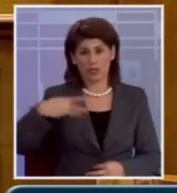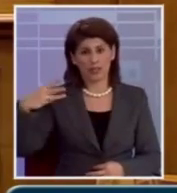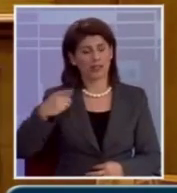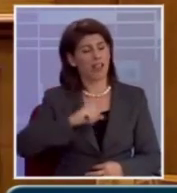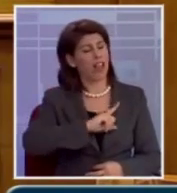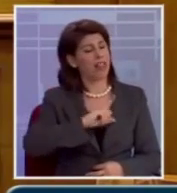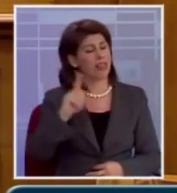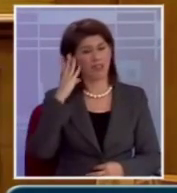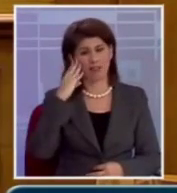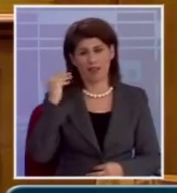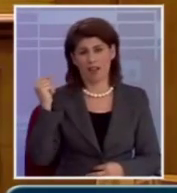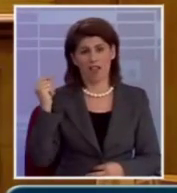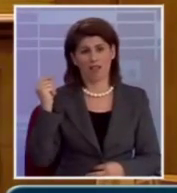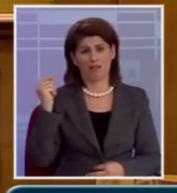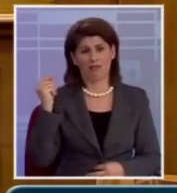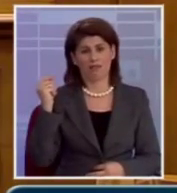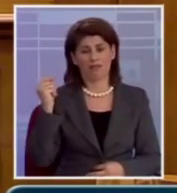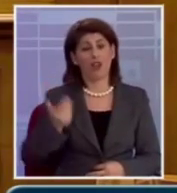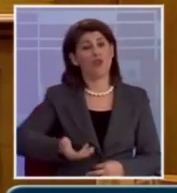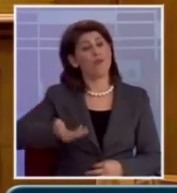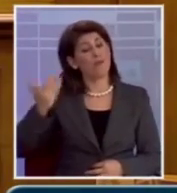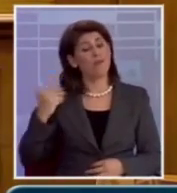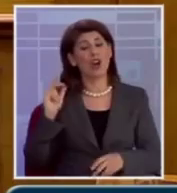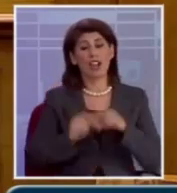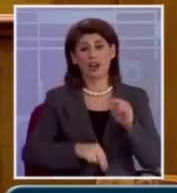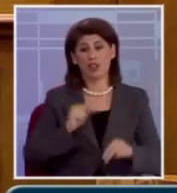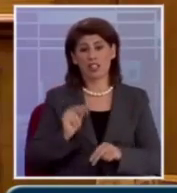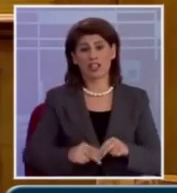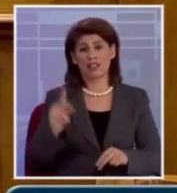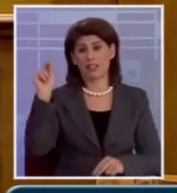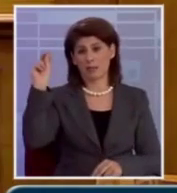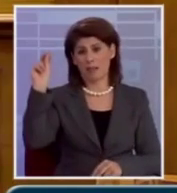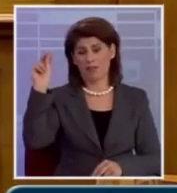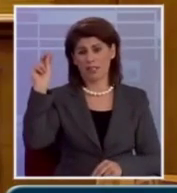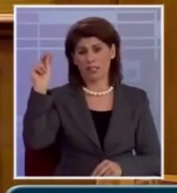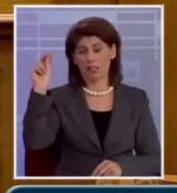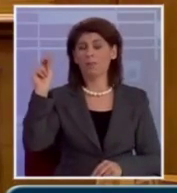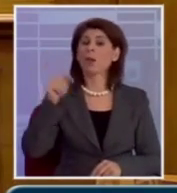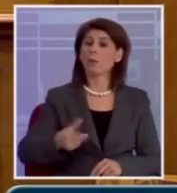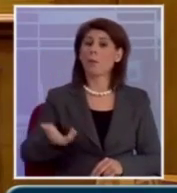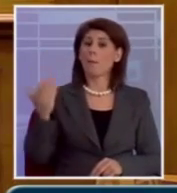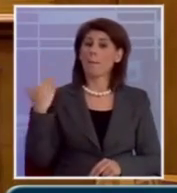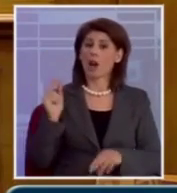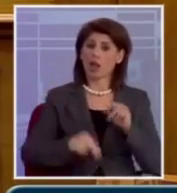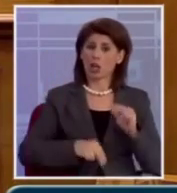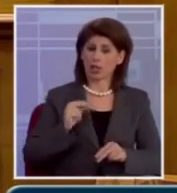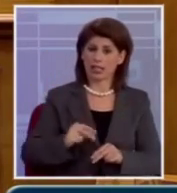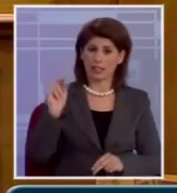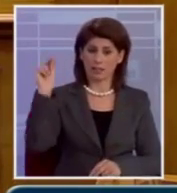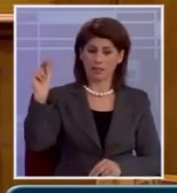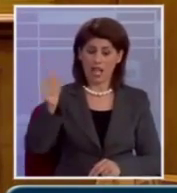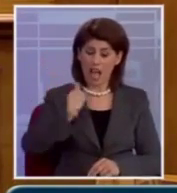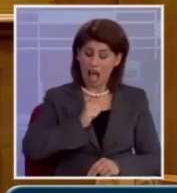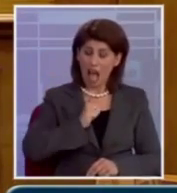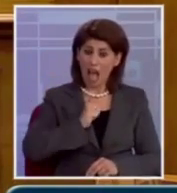ξεχνά τις προεκλογικές του δεσμεύσεις, οι οποίες ήταν και αυτοδυναμία να